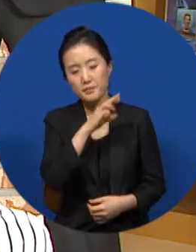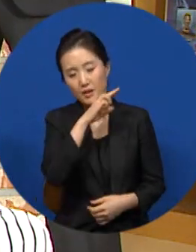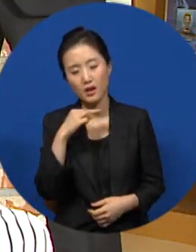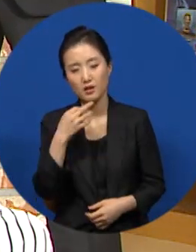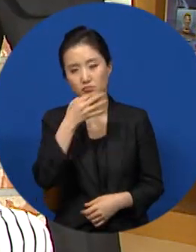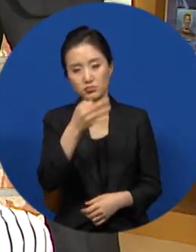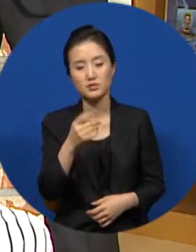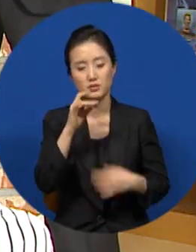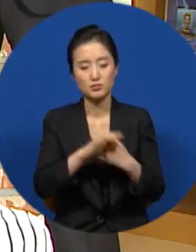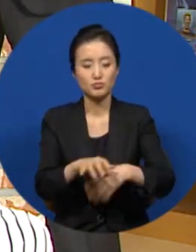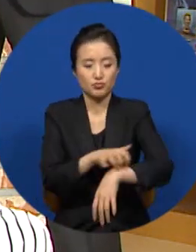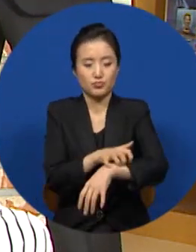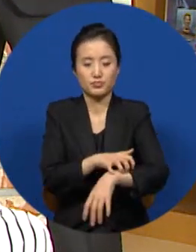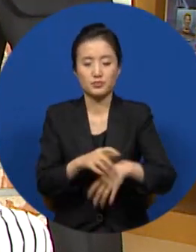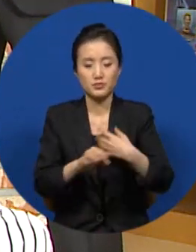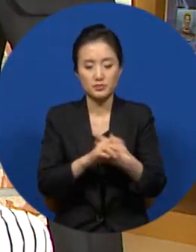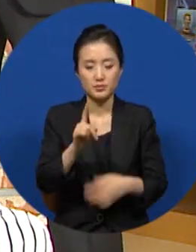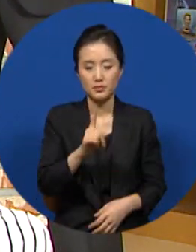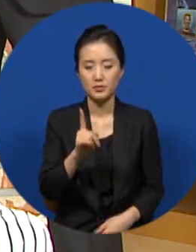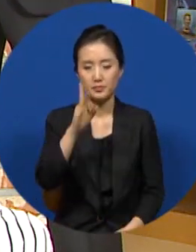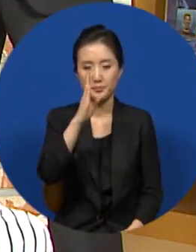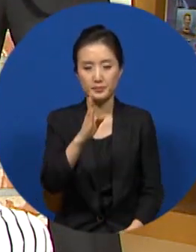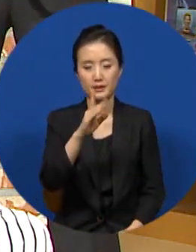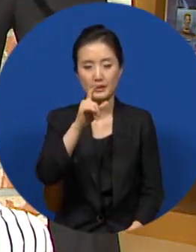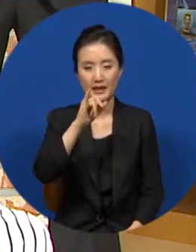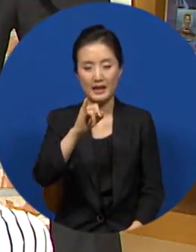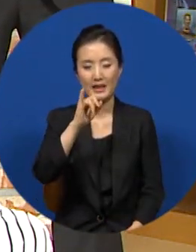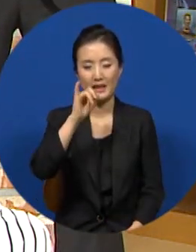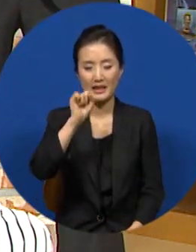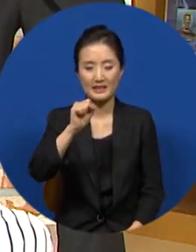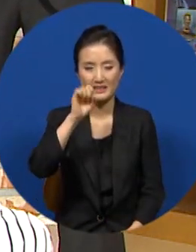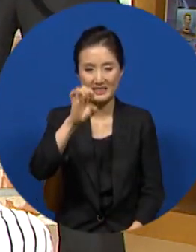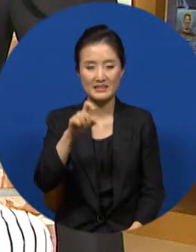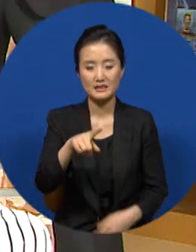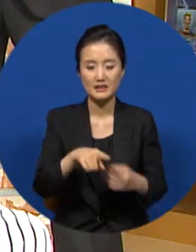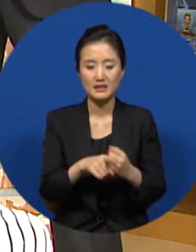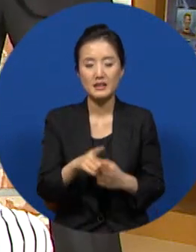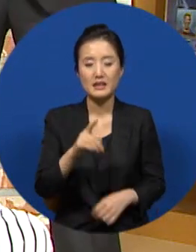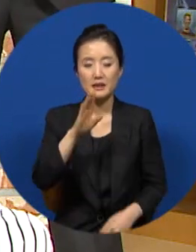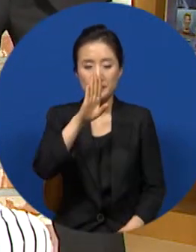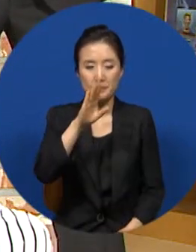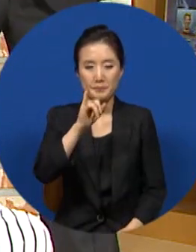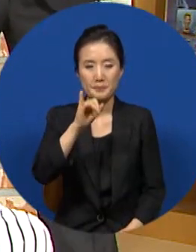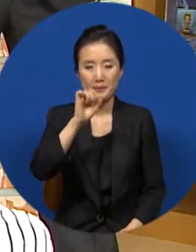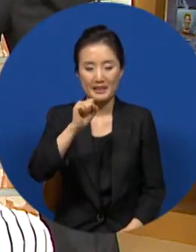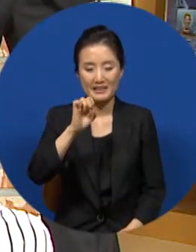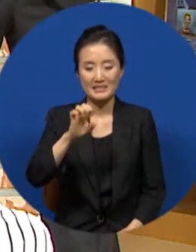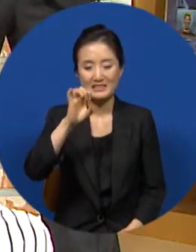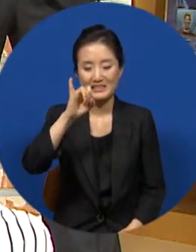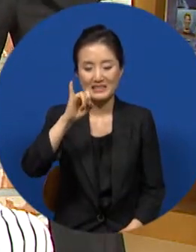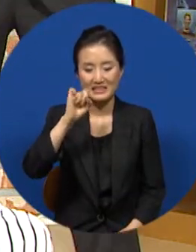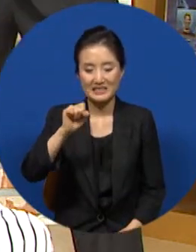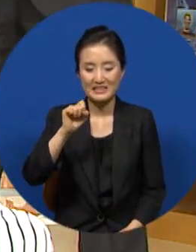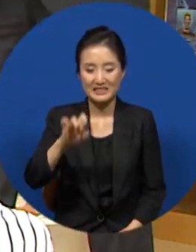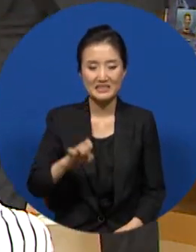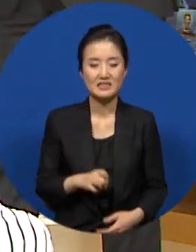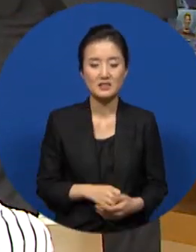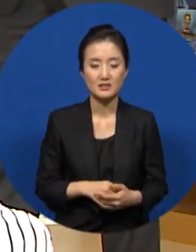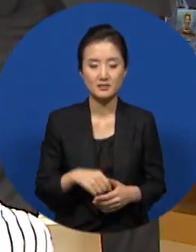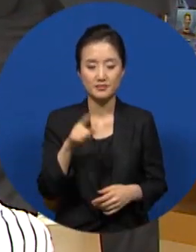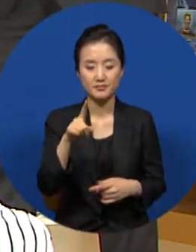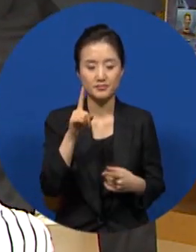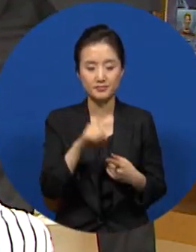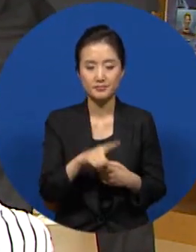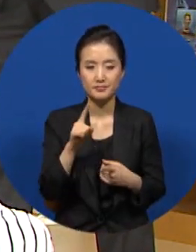거야. 불편한 거는 이제 영어로 DIS를 붙이 반대말로 DIS 붙이면 this is가 되지 않습니까? 그런데 이 this is를